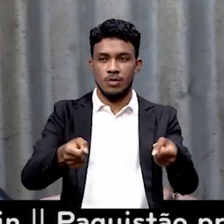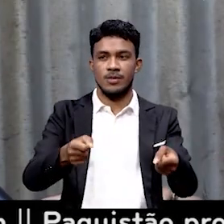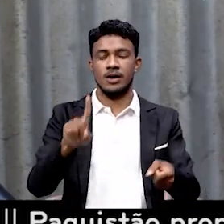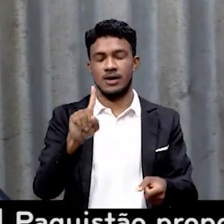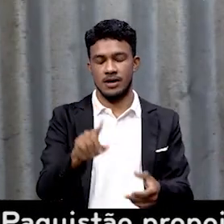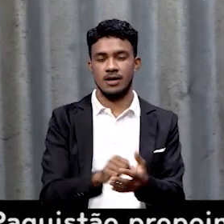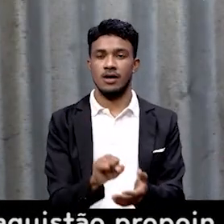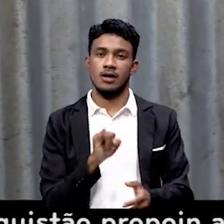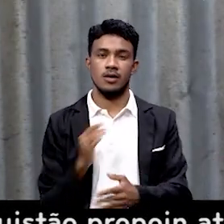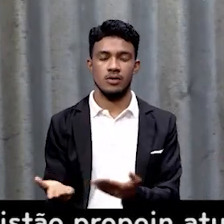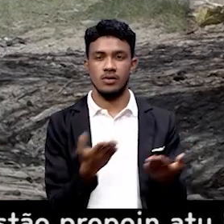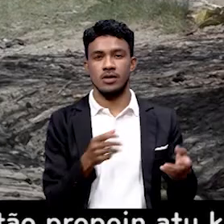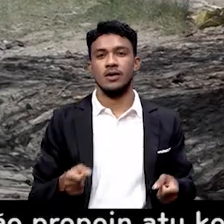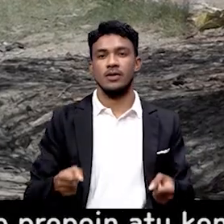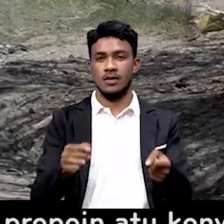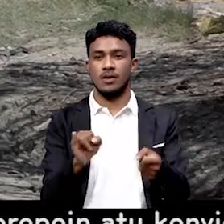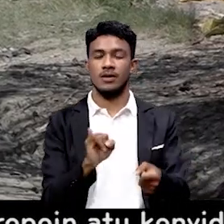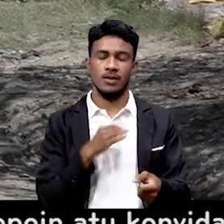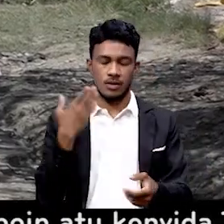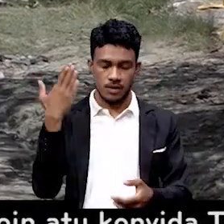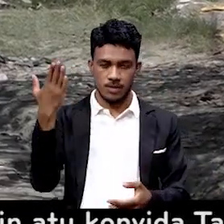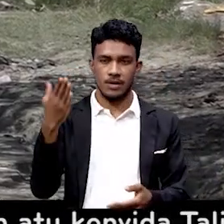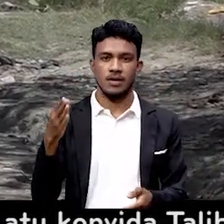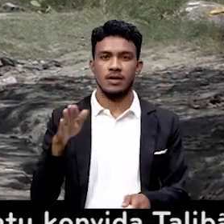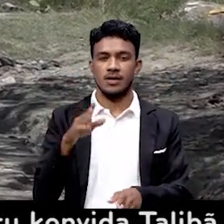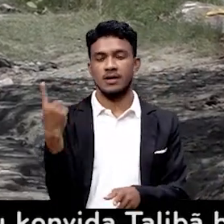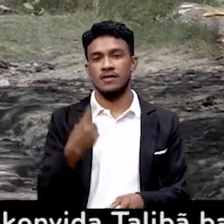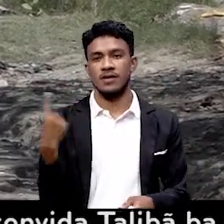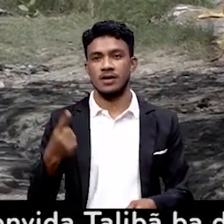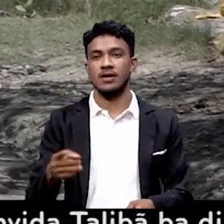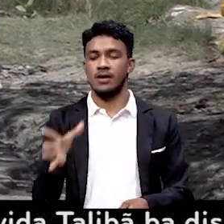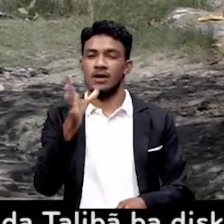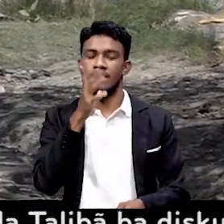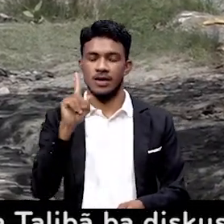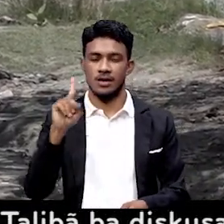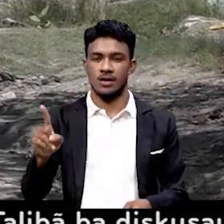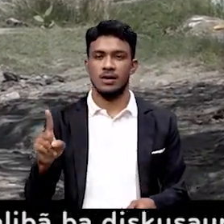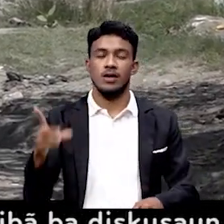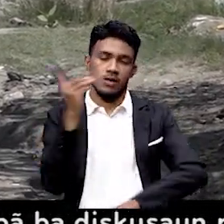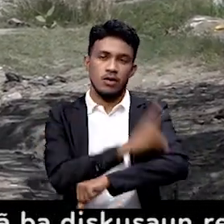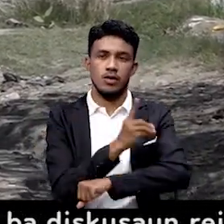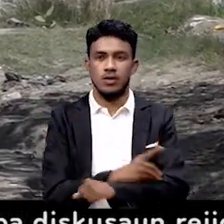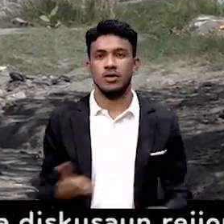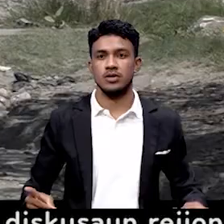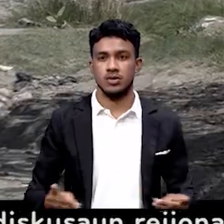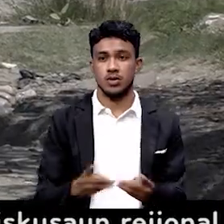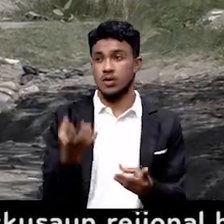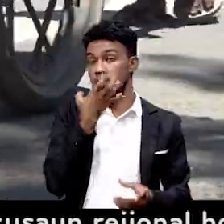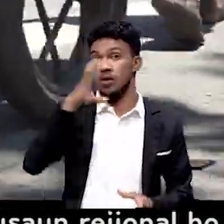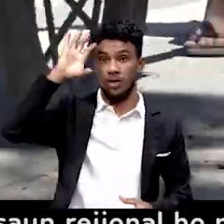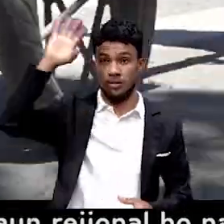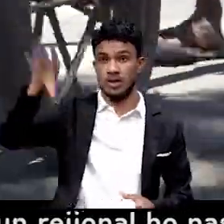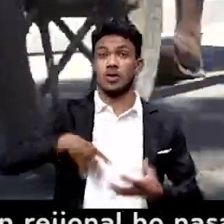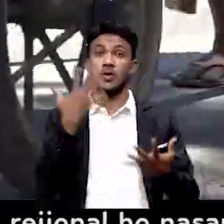au se la na pati. Inam faluk ne lor loron tenki luta hasoro lorong manas rerahung